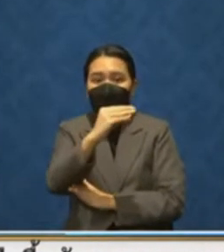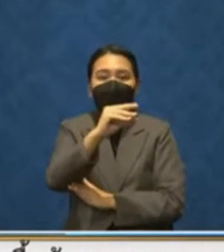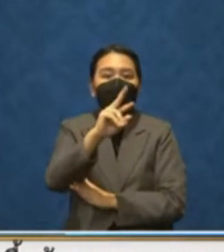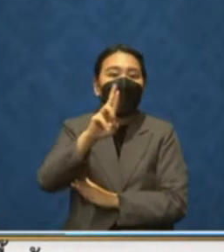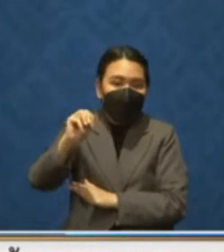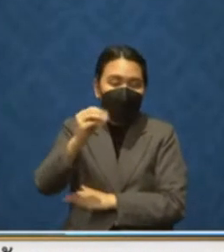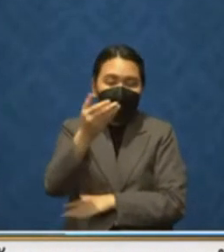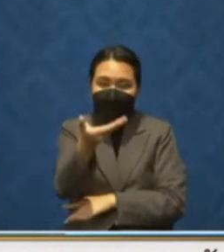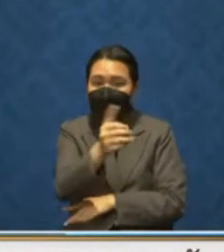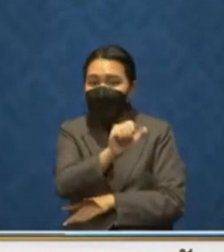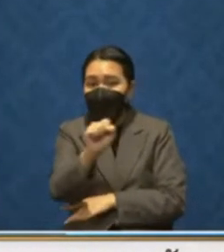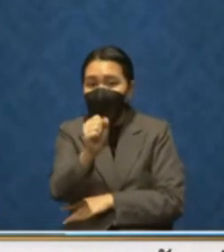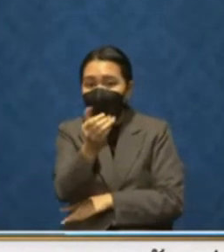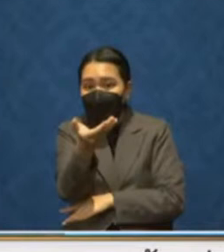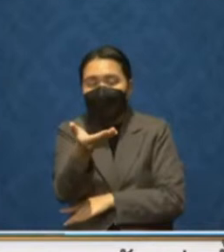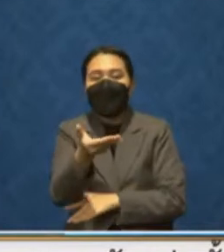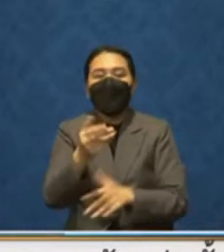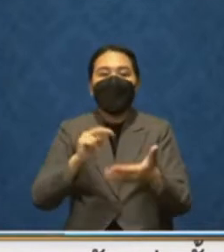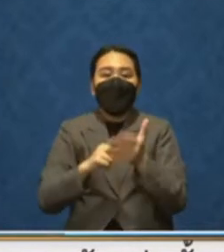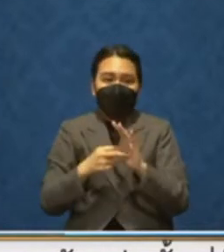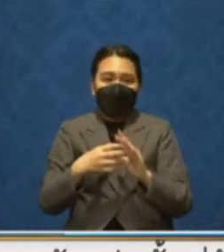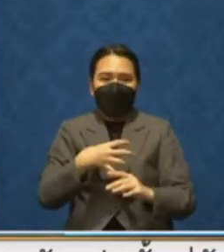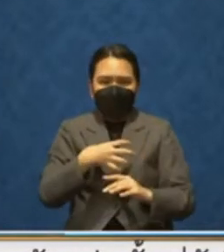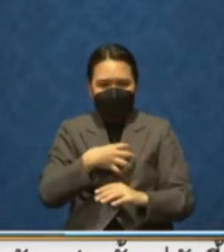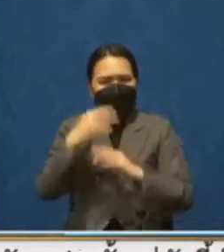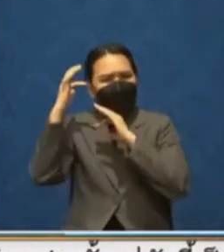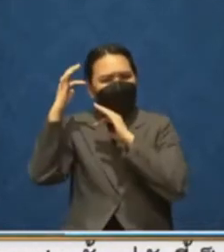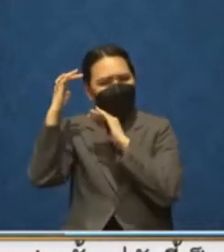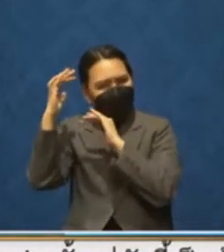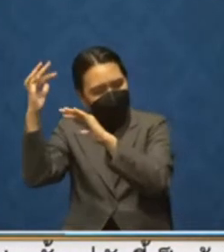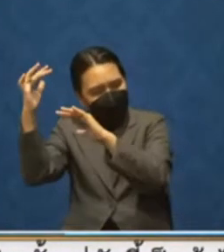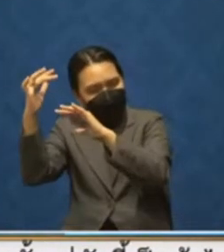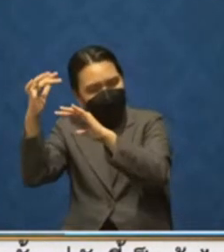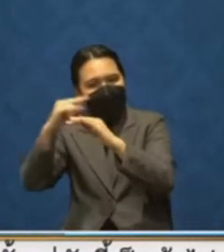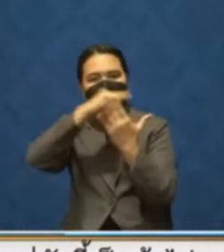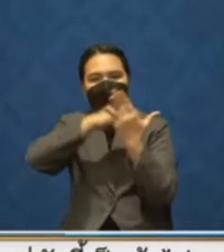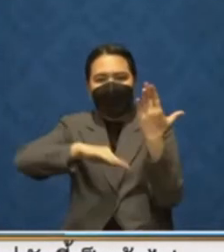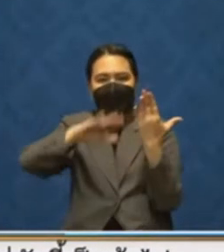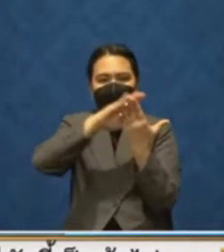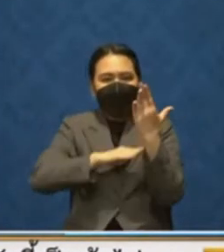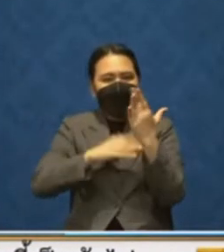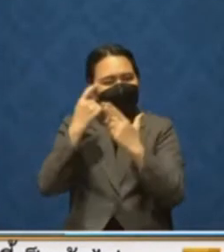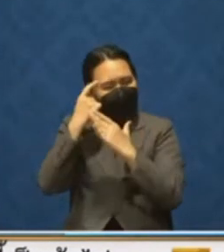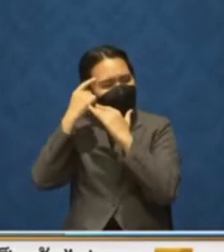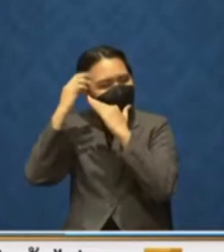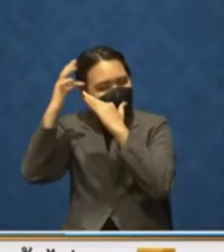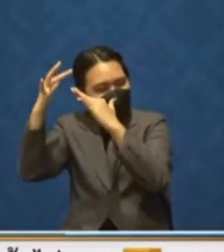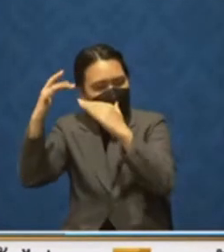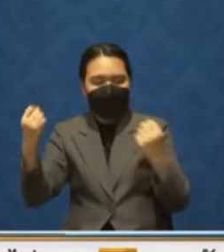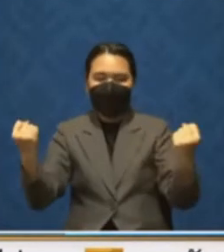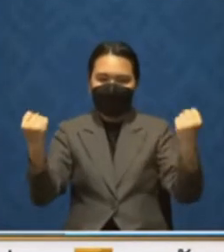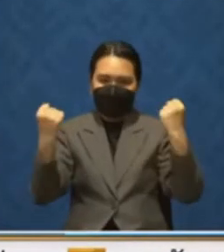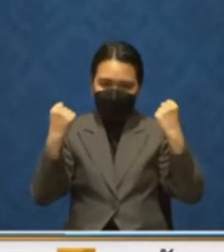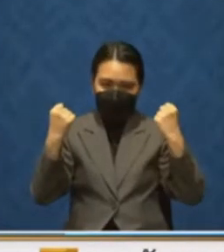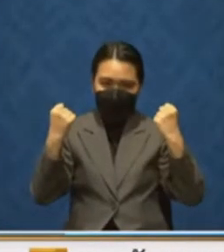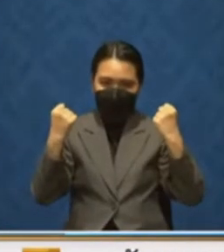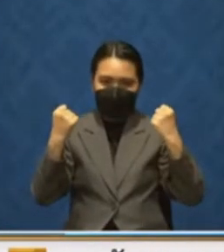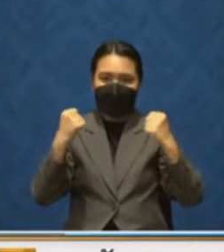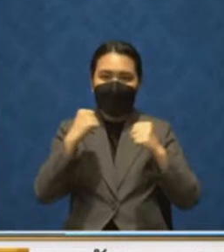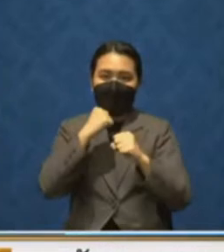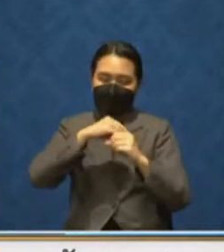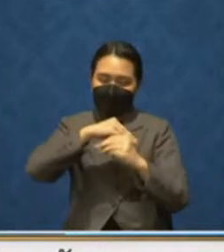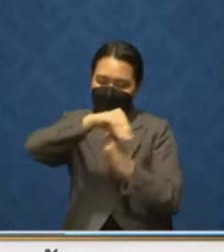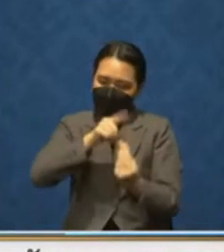ที่เขาต้องการที่ยังจะมีความฝันมีความหวังอยู่ในประเทศต้องการที่จะมีกำลังวังชาในการที่จะขับเคลื่อนเศรษฐกิจ